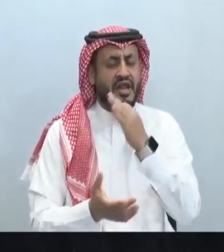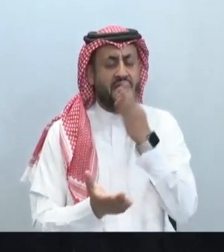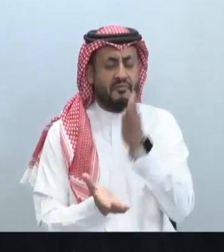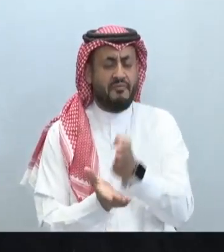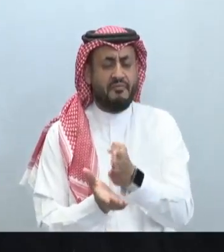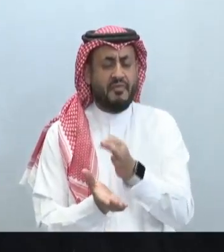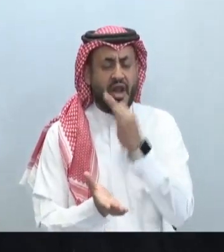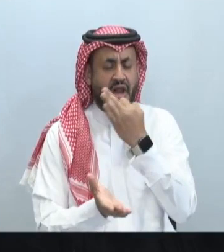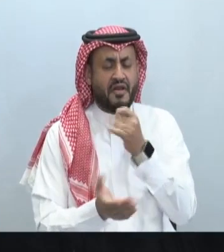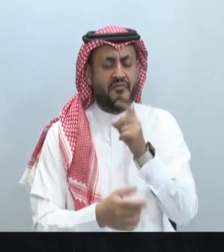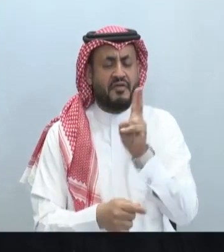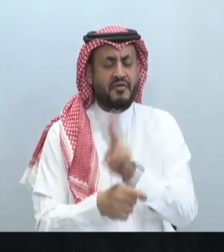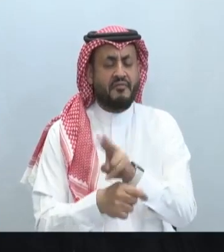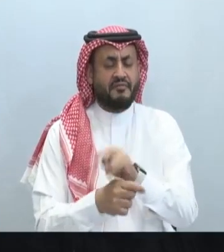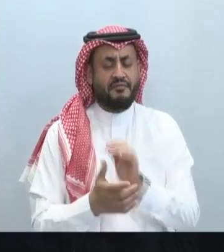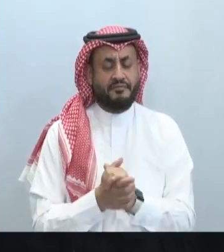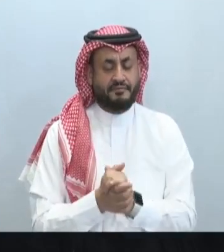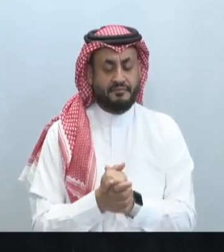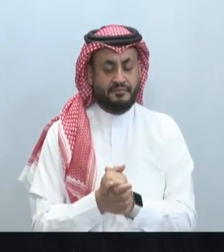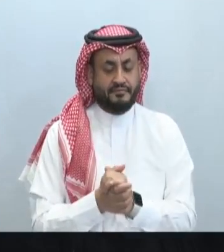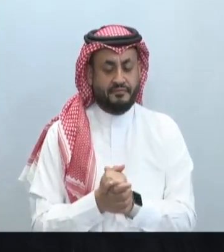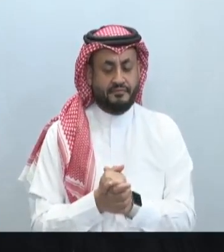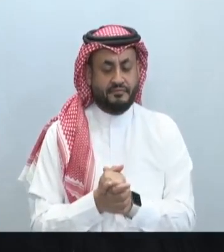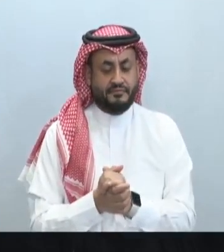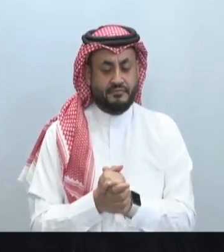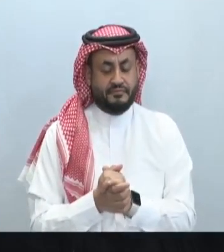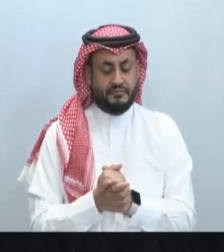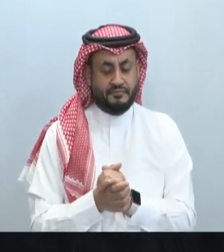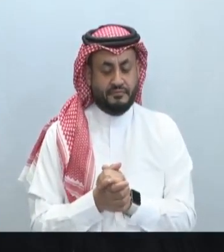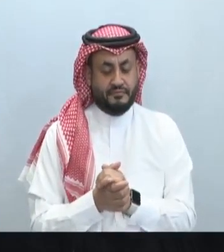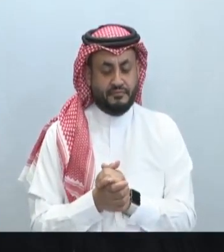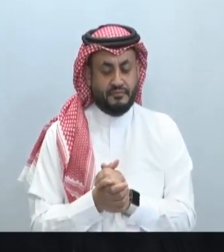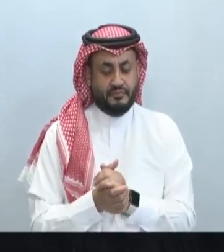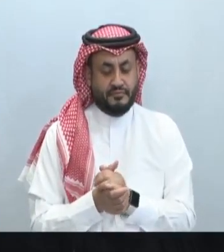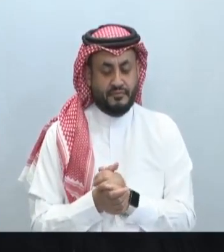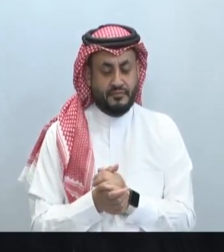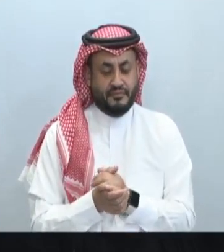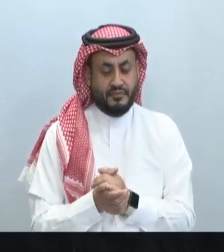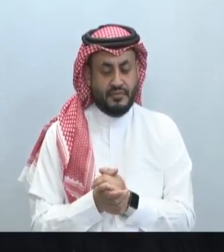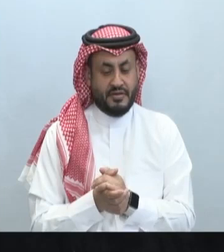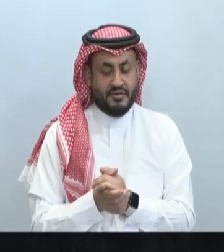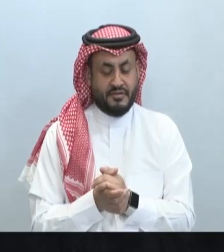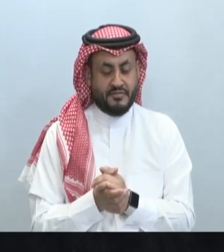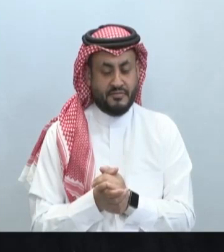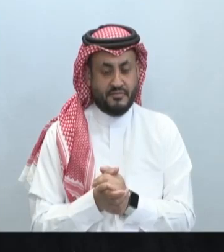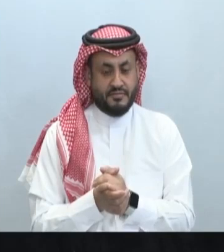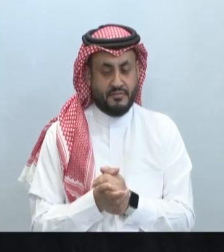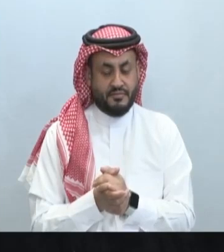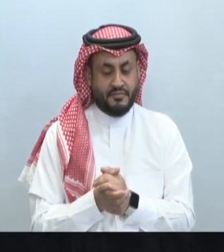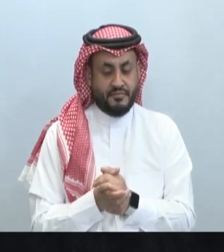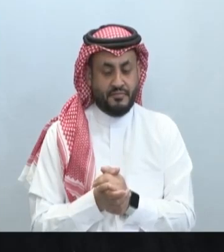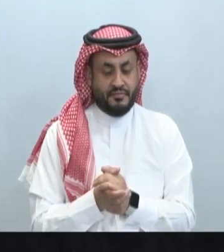في الكذب مقابل بضعه مبالغ ودريه مات يمحق الله سبحانه